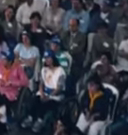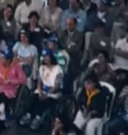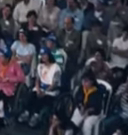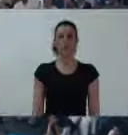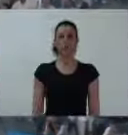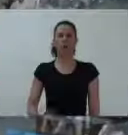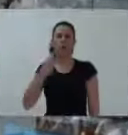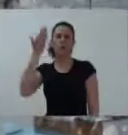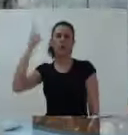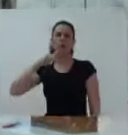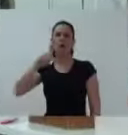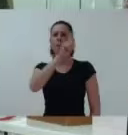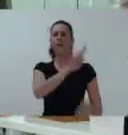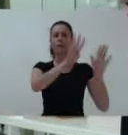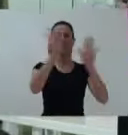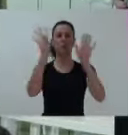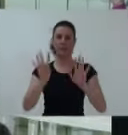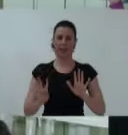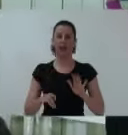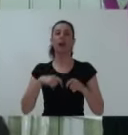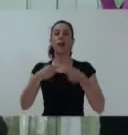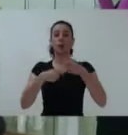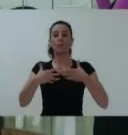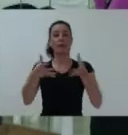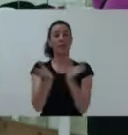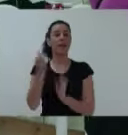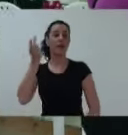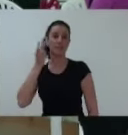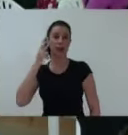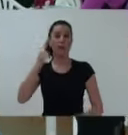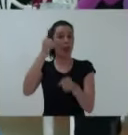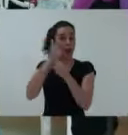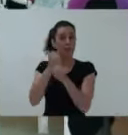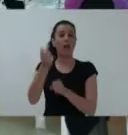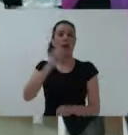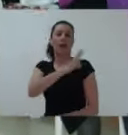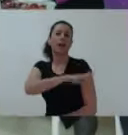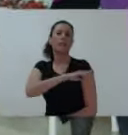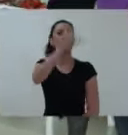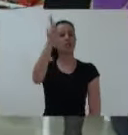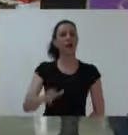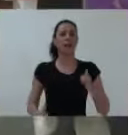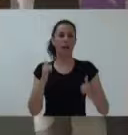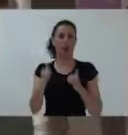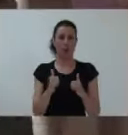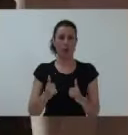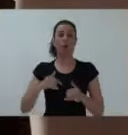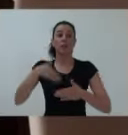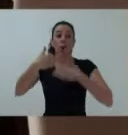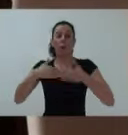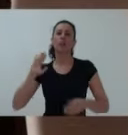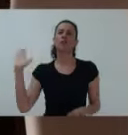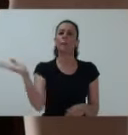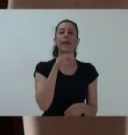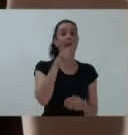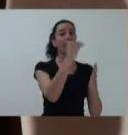منذ العام 1990 تقوم جمعية الإصغاء بالعمل على خدمة الشخص المعوق وقد